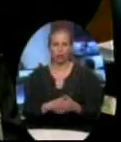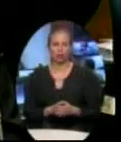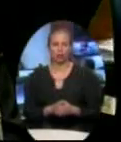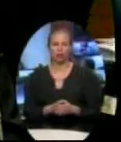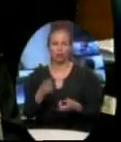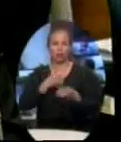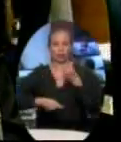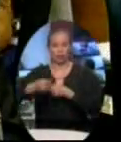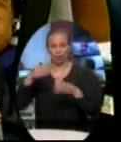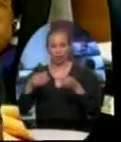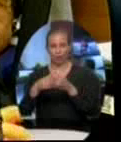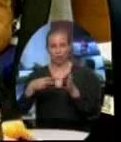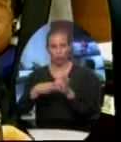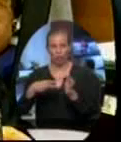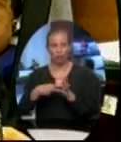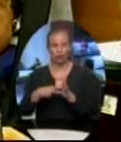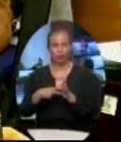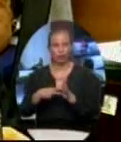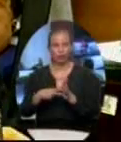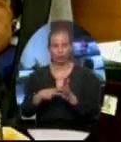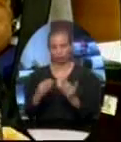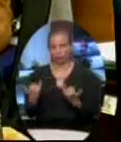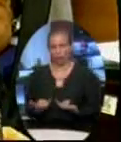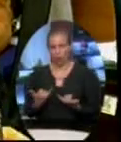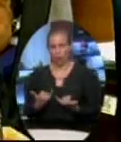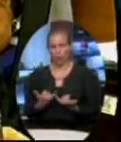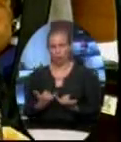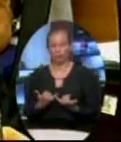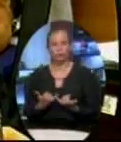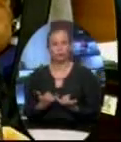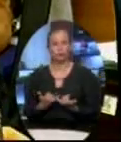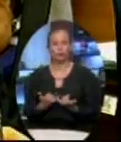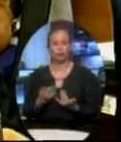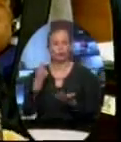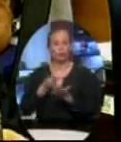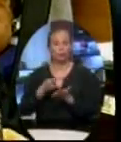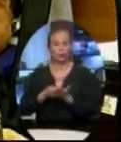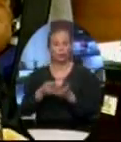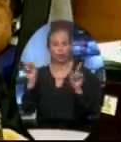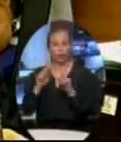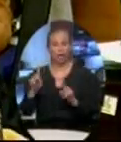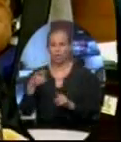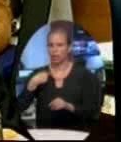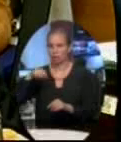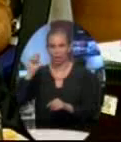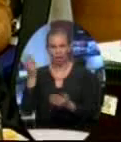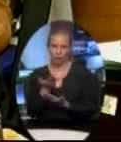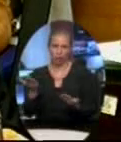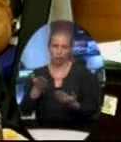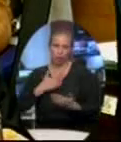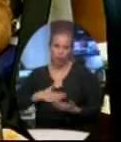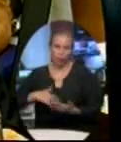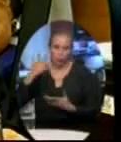כפי שציין יושב ראש חברת חשמל, נכון להיום, ברמה הנקודתית של היום, מחיר הגז בה הוא יקר ממה שהיינו רוצים לצפות, אני